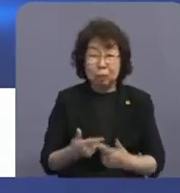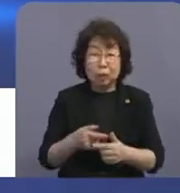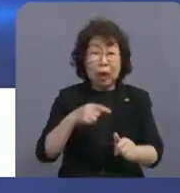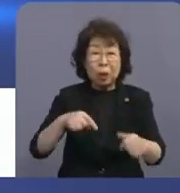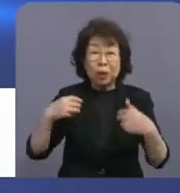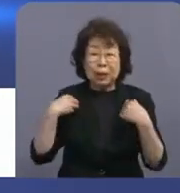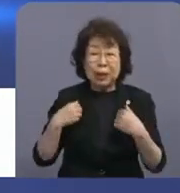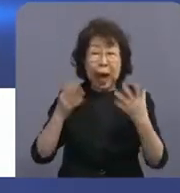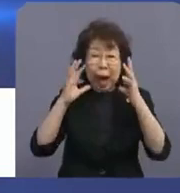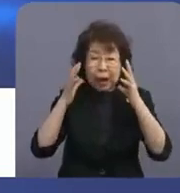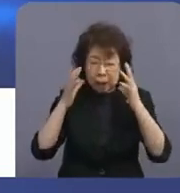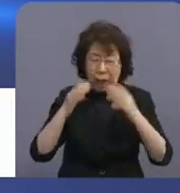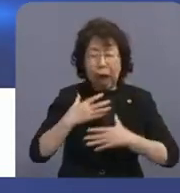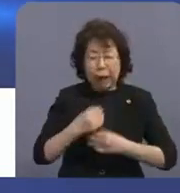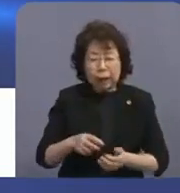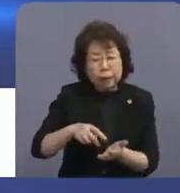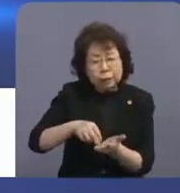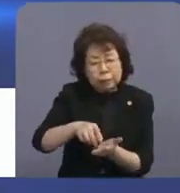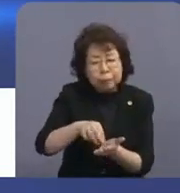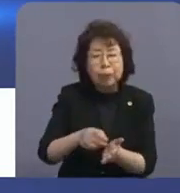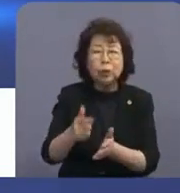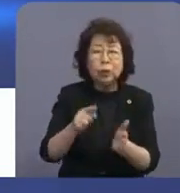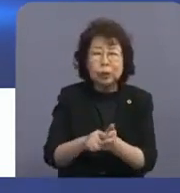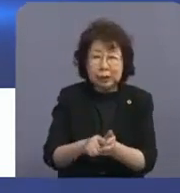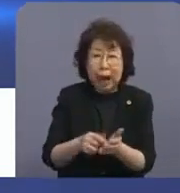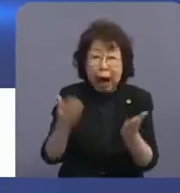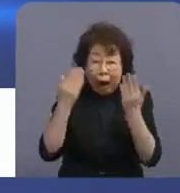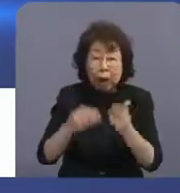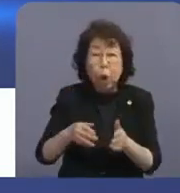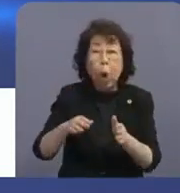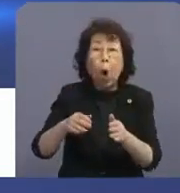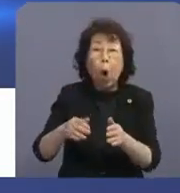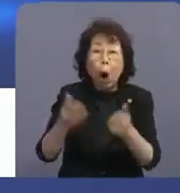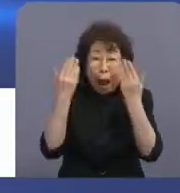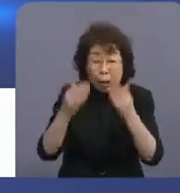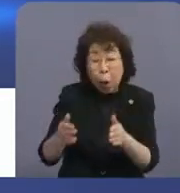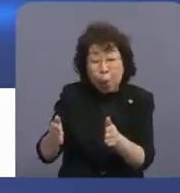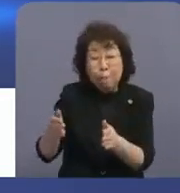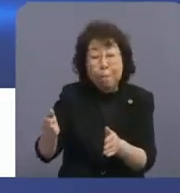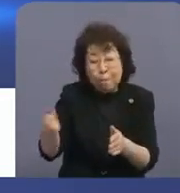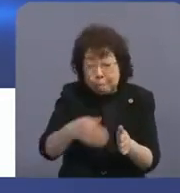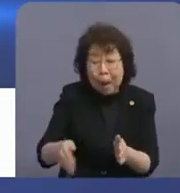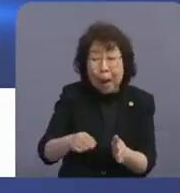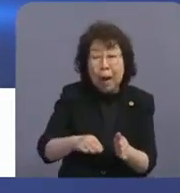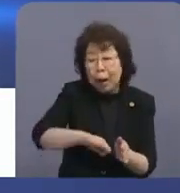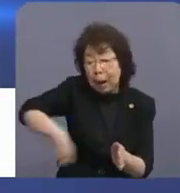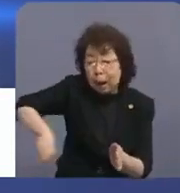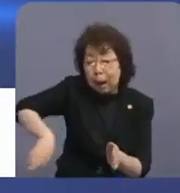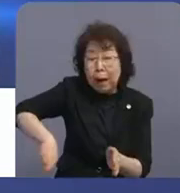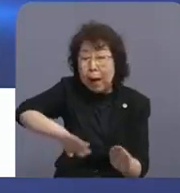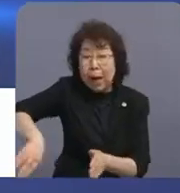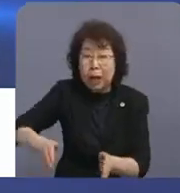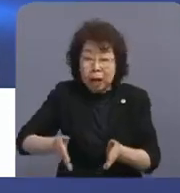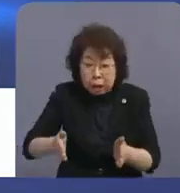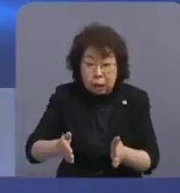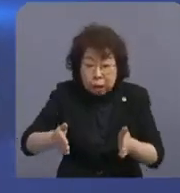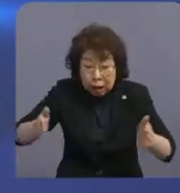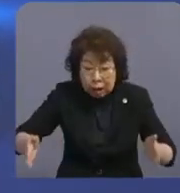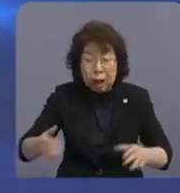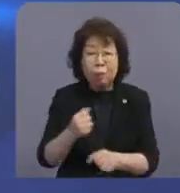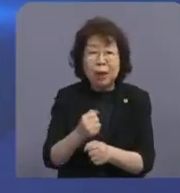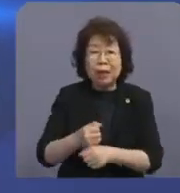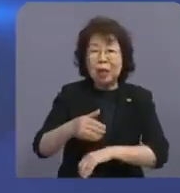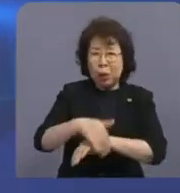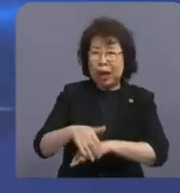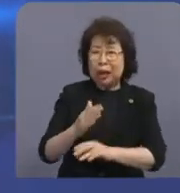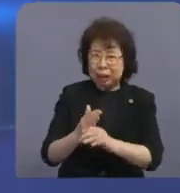교육청이 어린이들이 안전하게 등하교할 수 있게 학교 담장을 옮겨 좁은 통학로를 넓히는 방안을 내놨습니다. 최위지 기자가